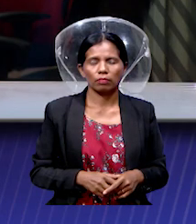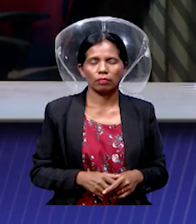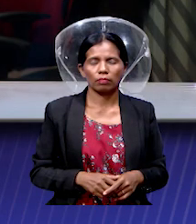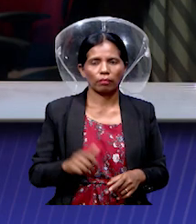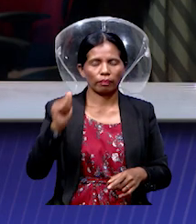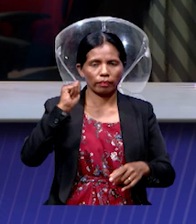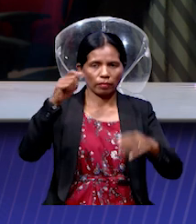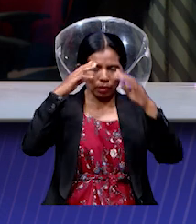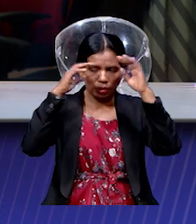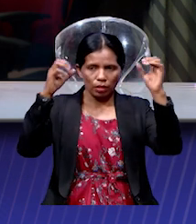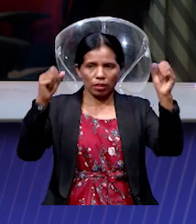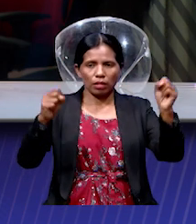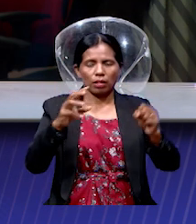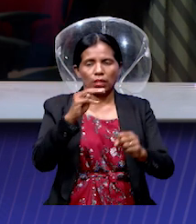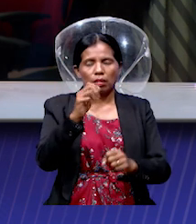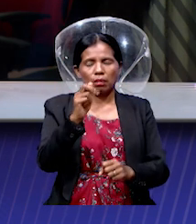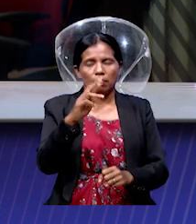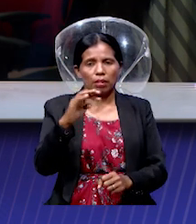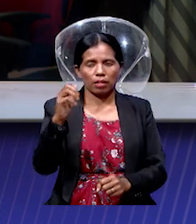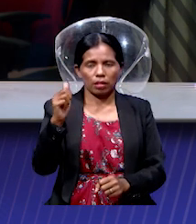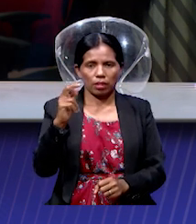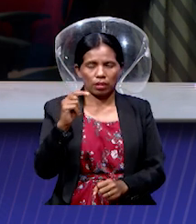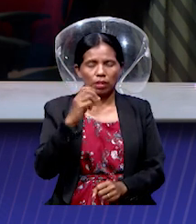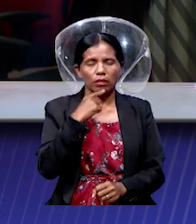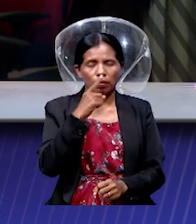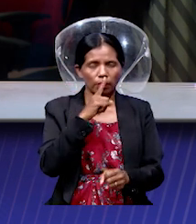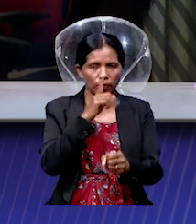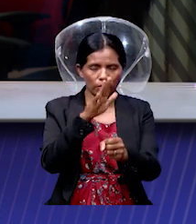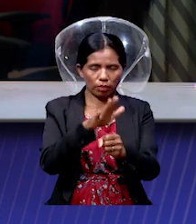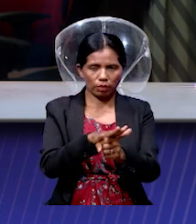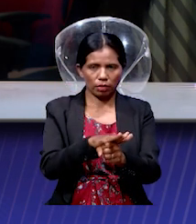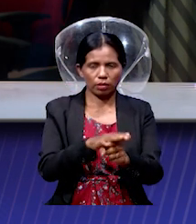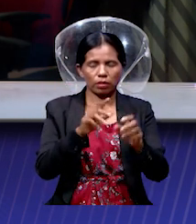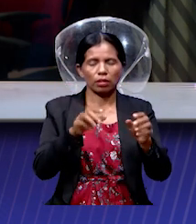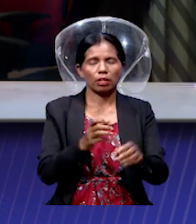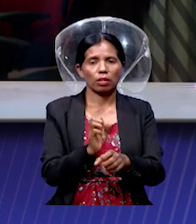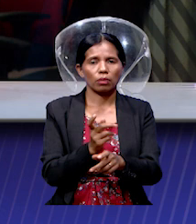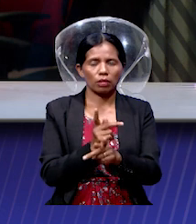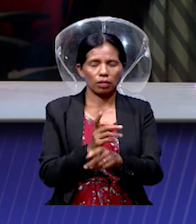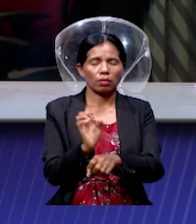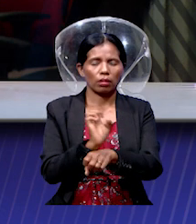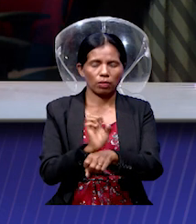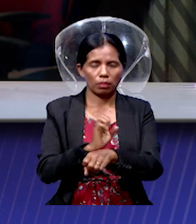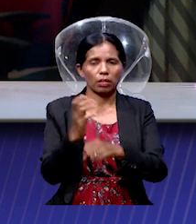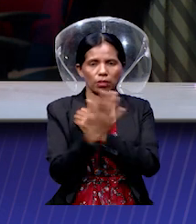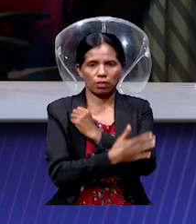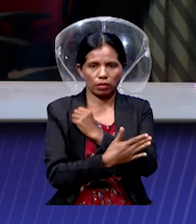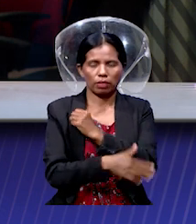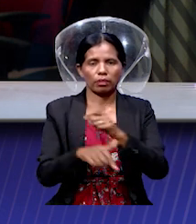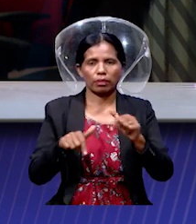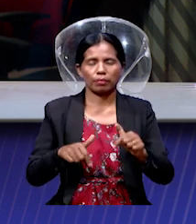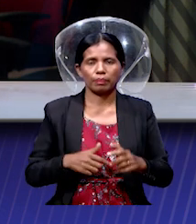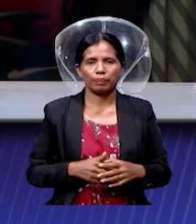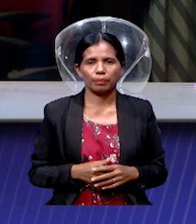candidato presidente Repubblica Mariano Assanami Sabino promete se assicura economia e harai larang.